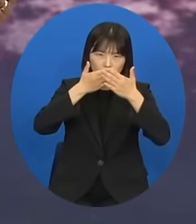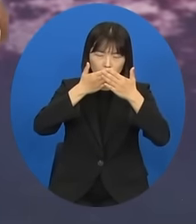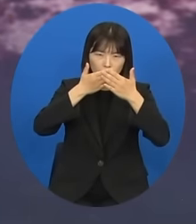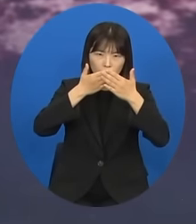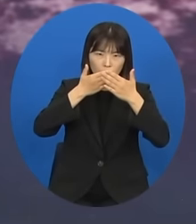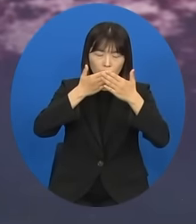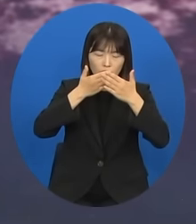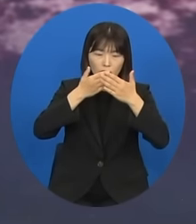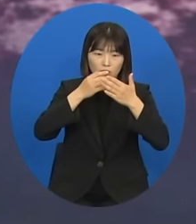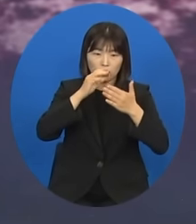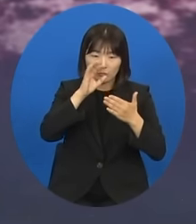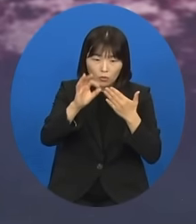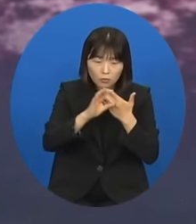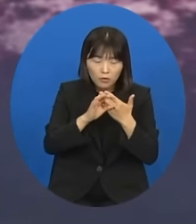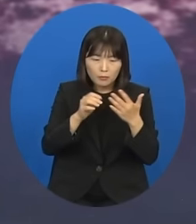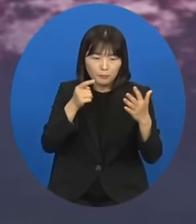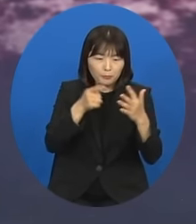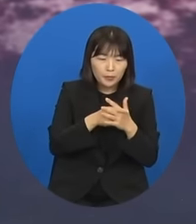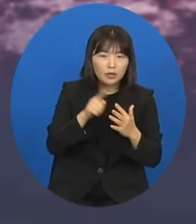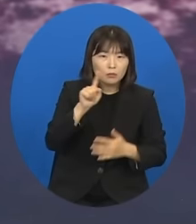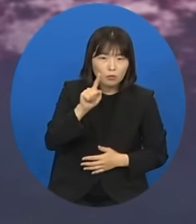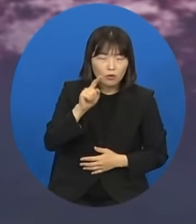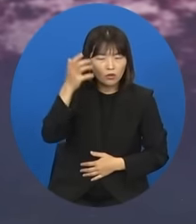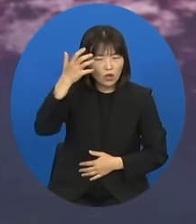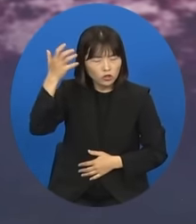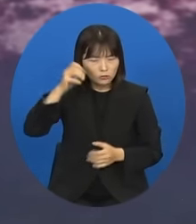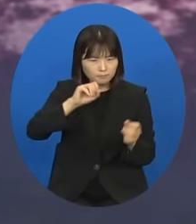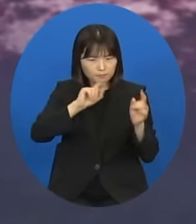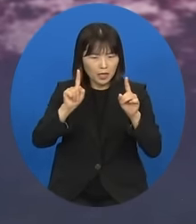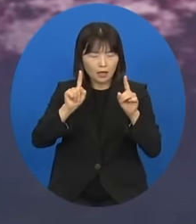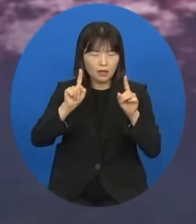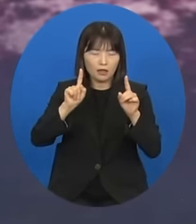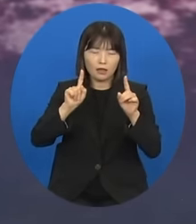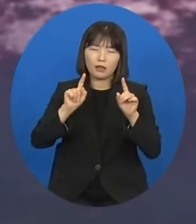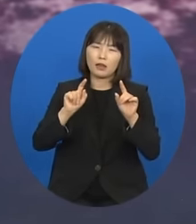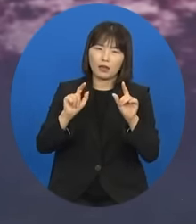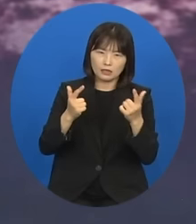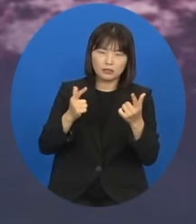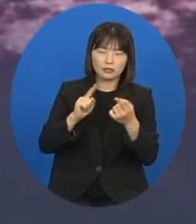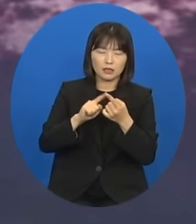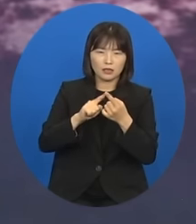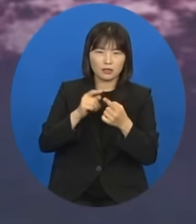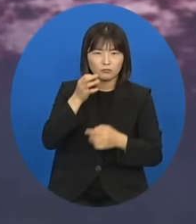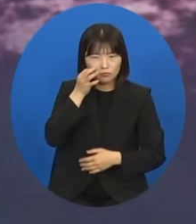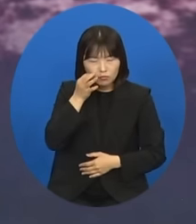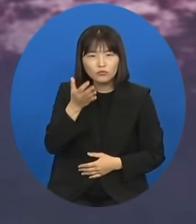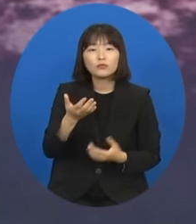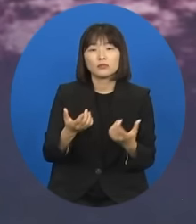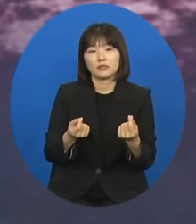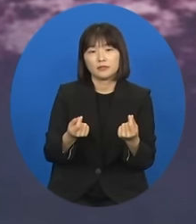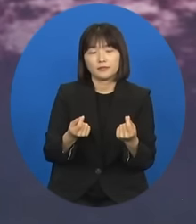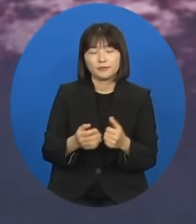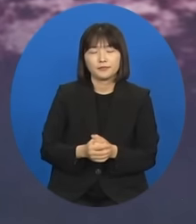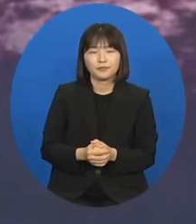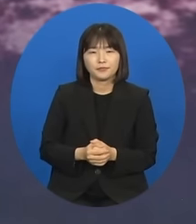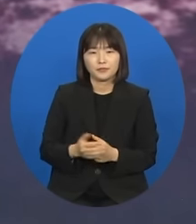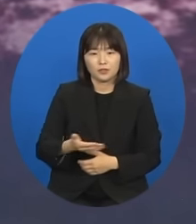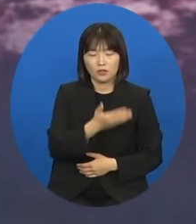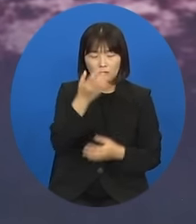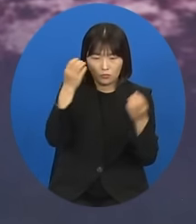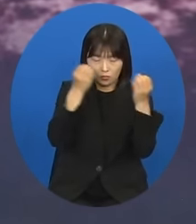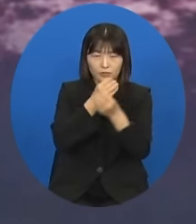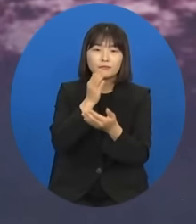알 수 있는 것처럼 그의 영적인 감각이 그렇게 밝지 않다는 것을 보여주고 있는 거예요 여러분 오해하지 마시기